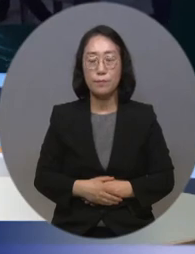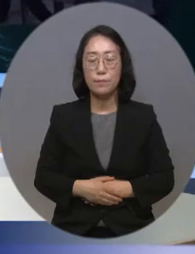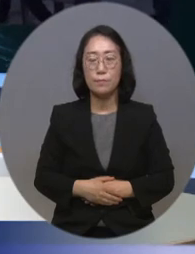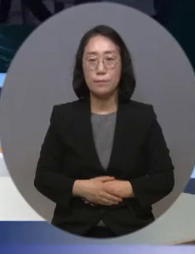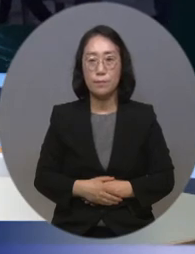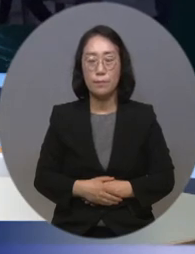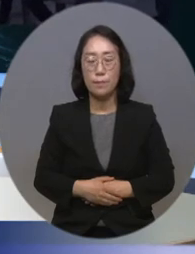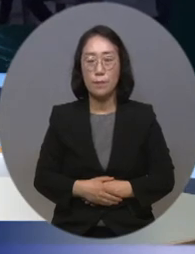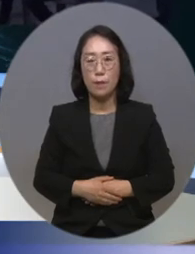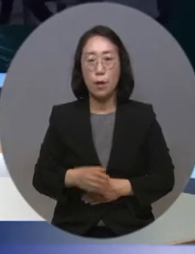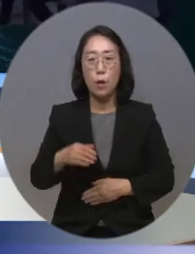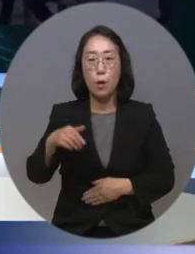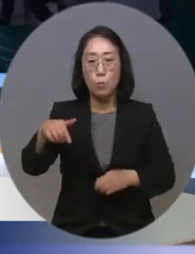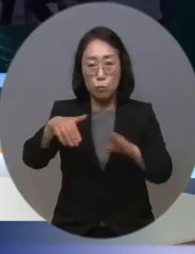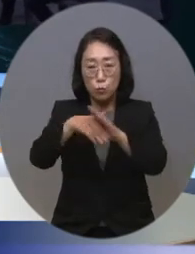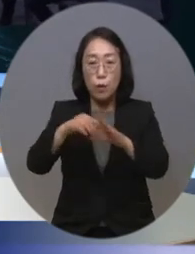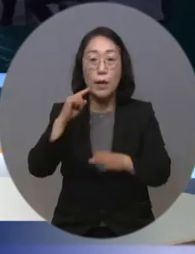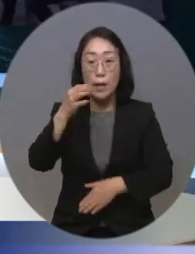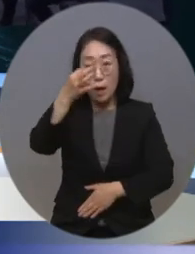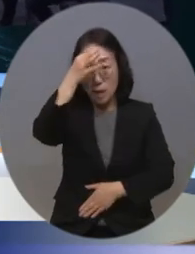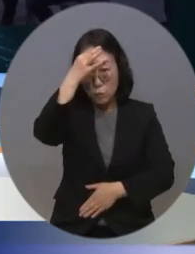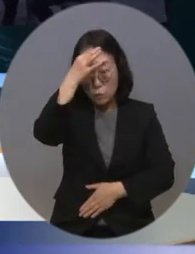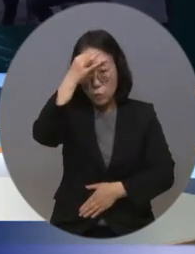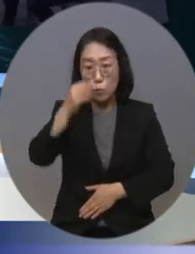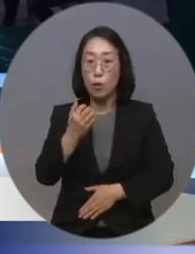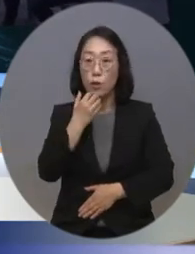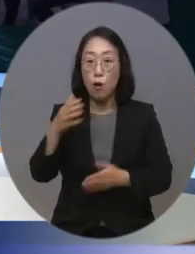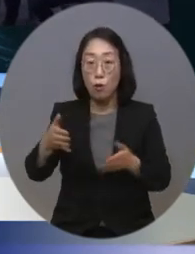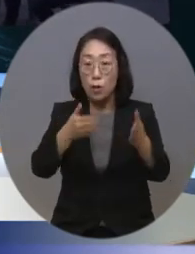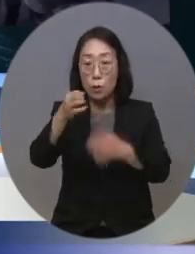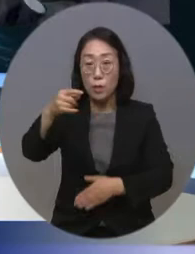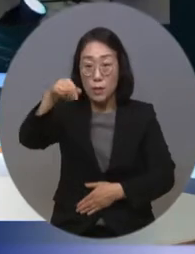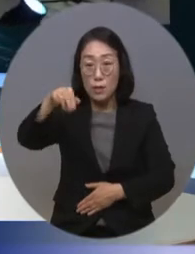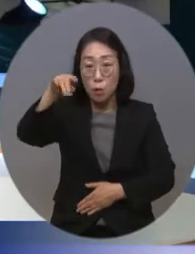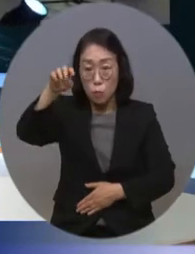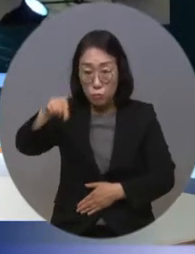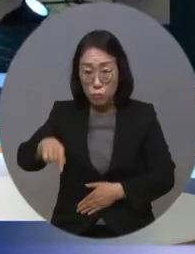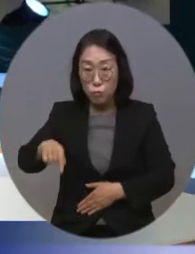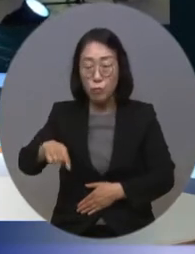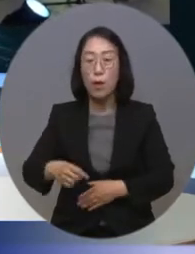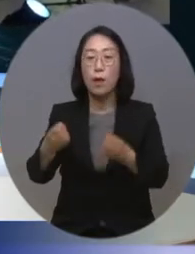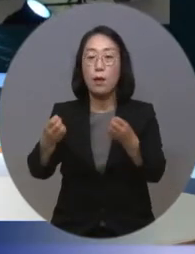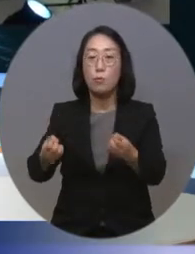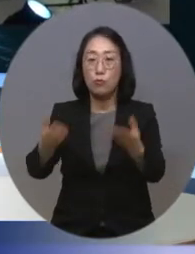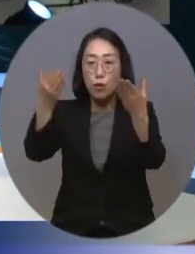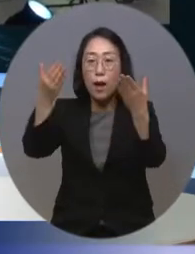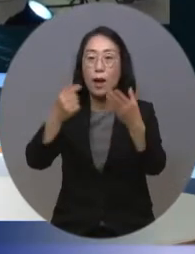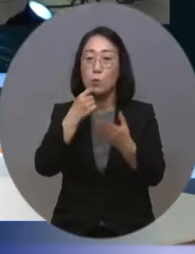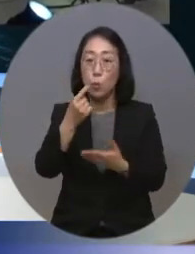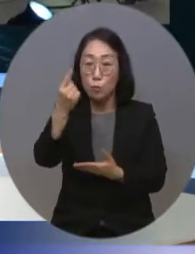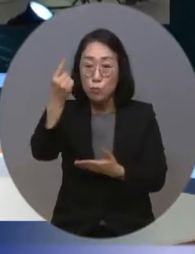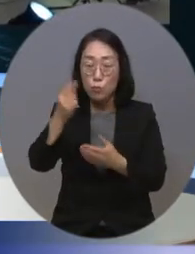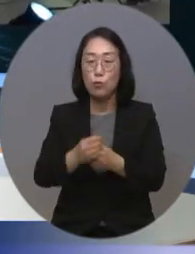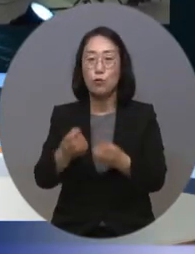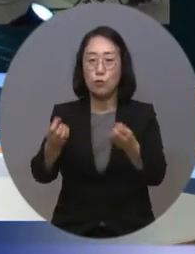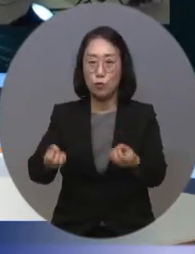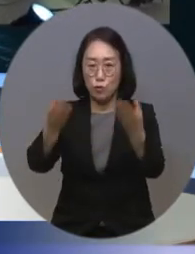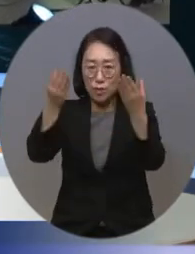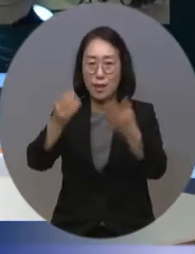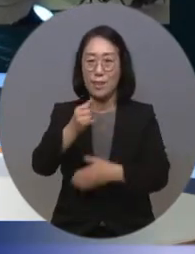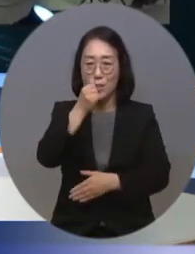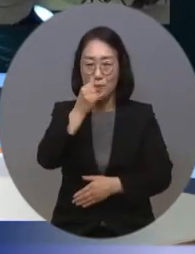문화예술을 통해 시민의 소리를 전하는 경기도 의정부시에 촛불 문화재가 개최했습니다 정성 기자가